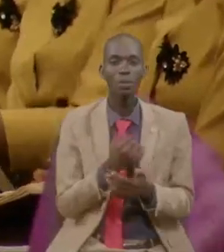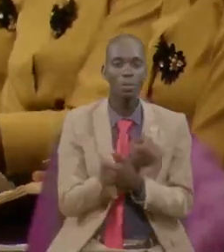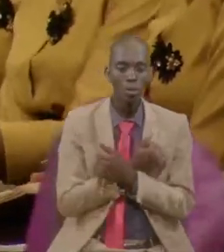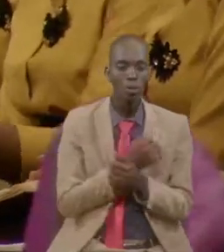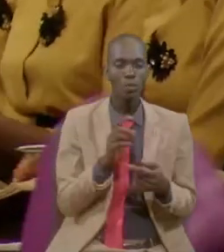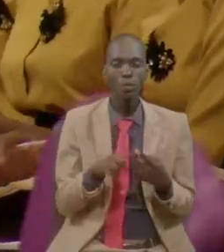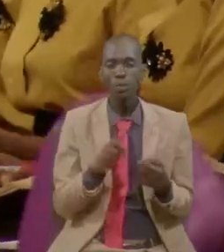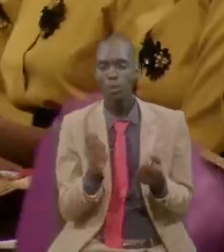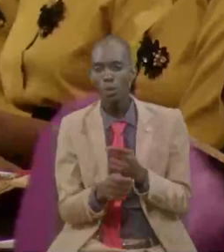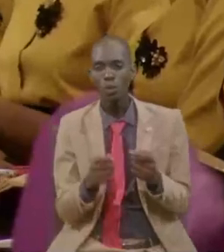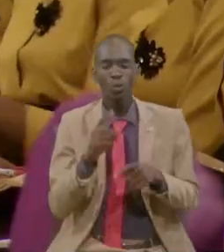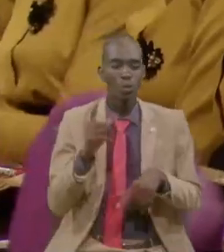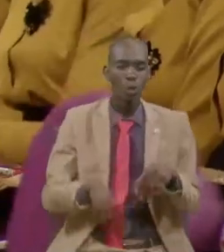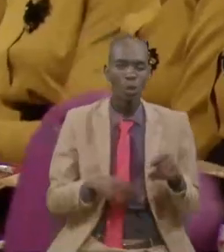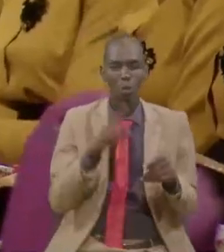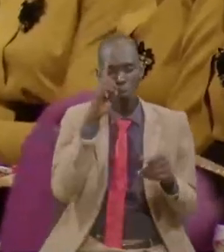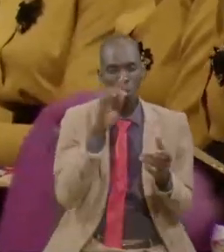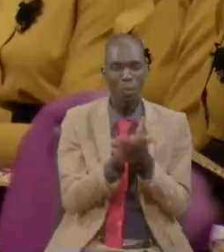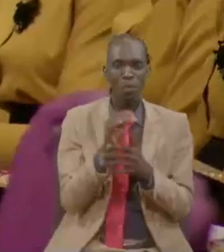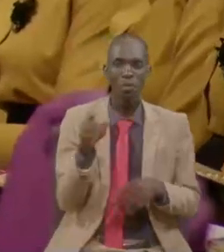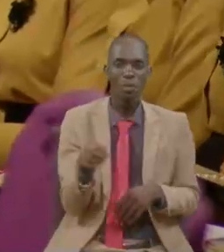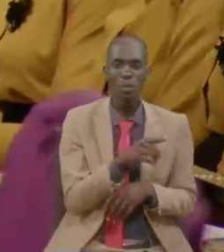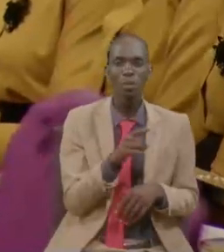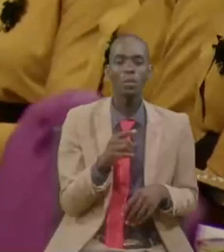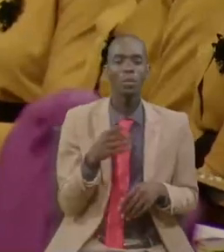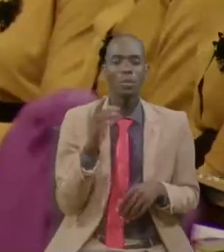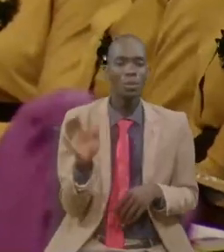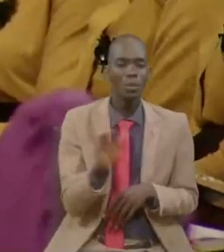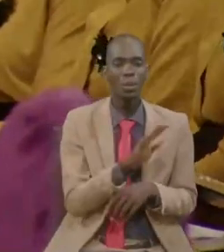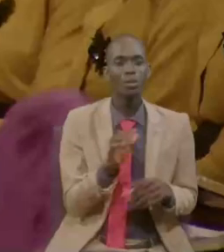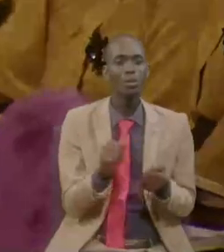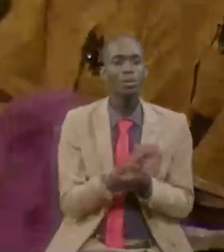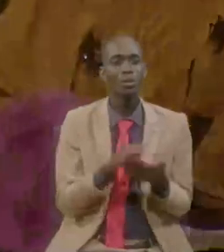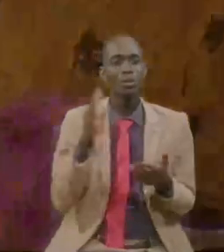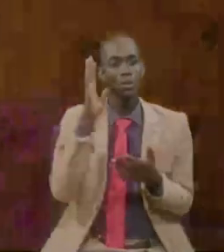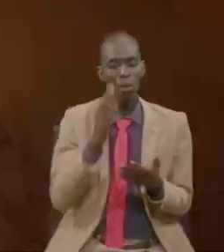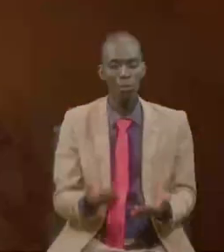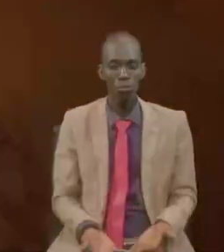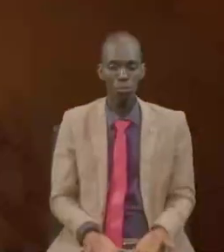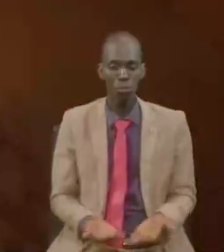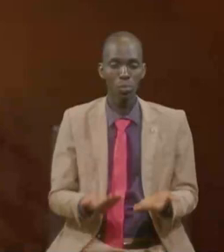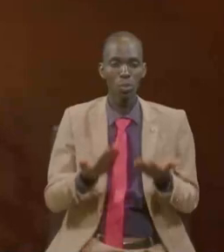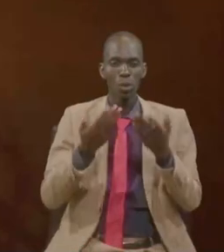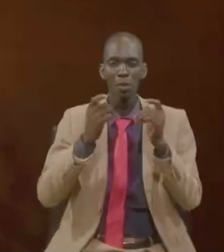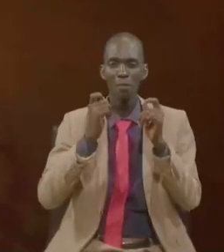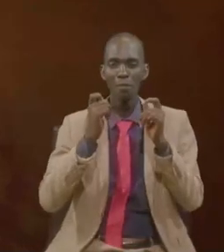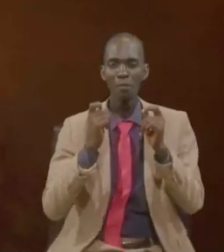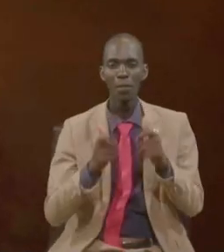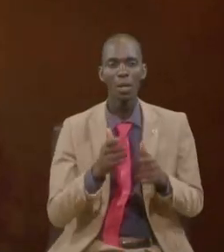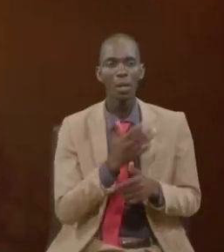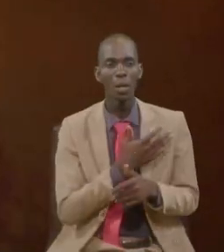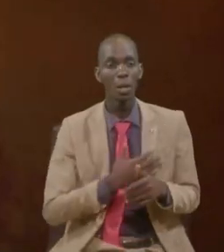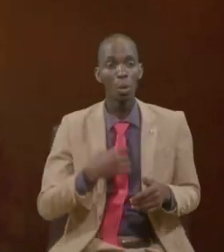des caméléons, ceux qui ne sont pas fiables, qui ne sont pas dépendables, leur ruine, car soudain leur ruine